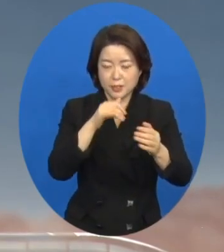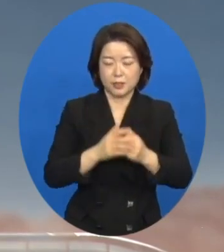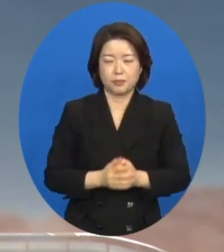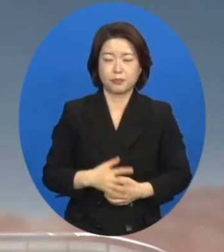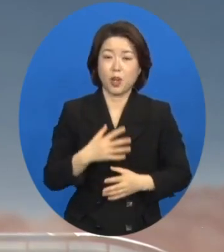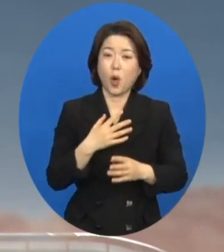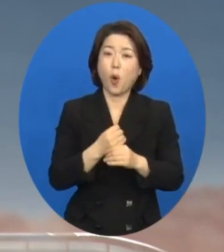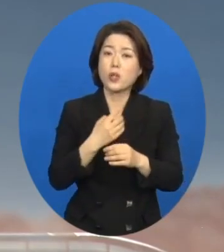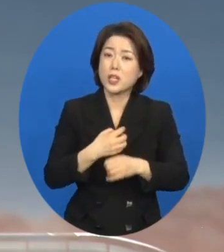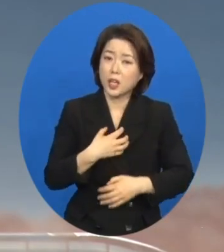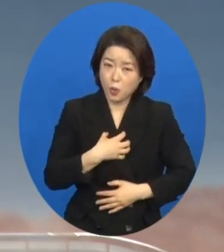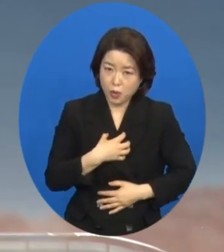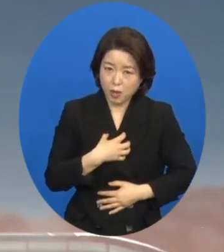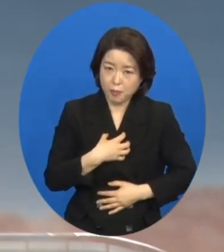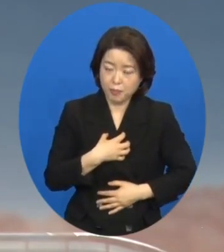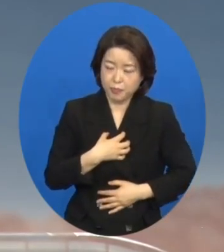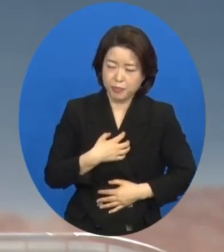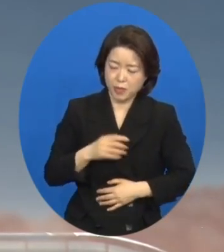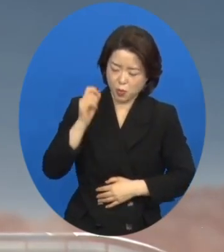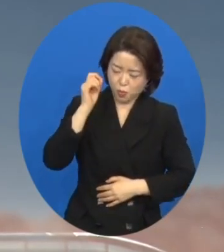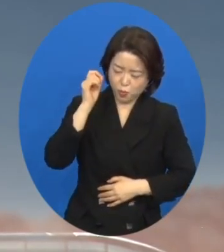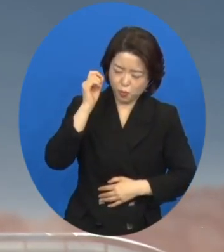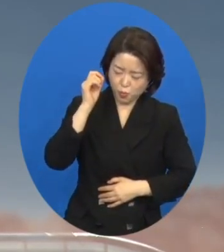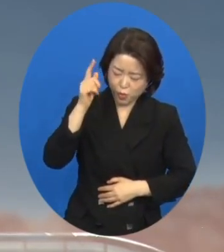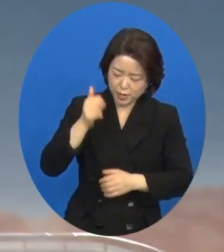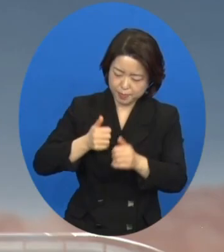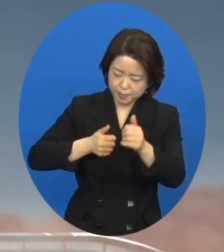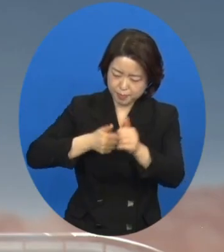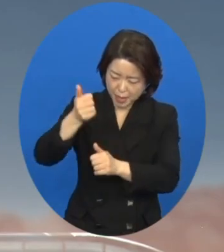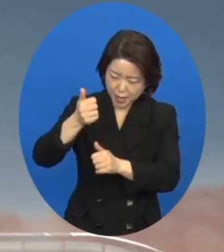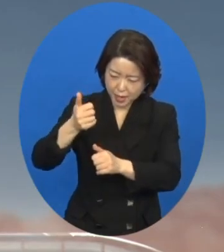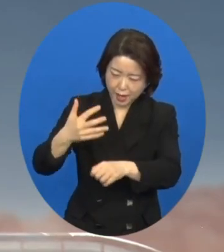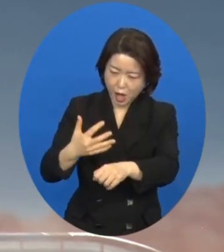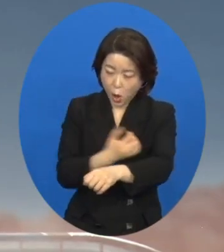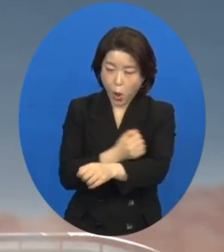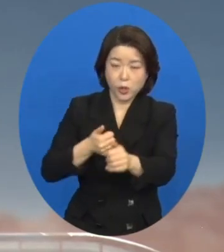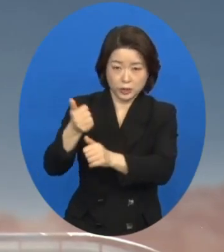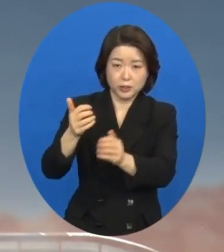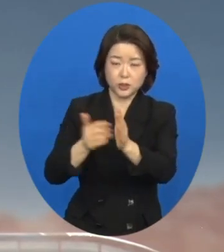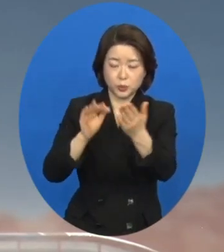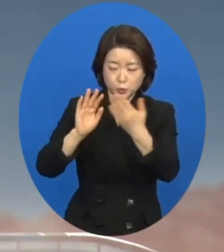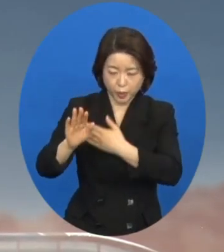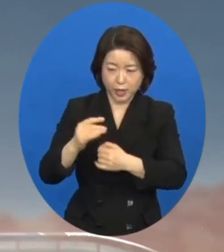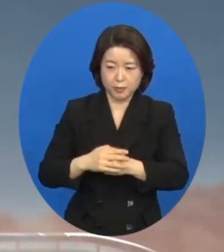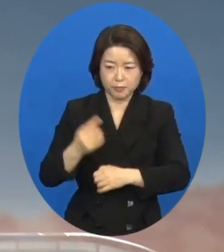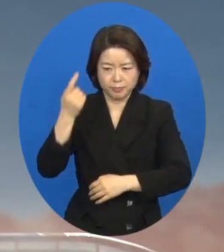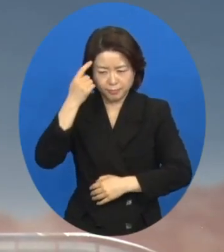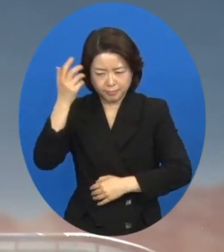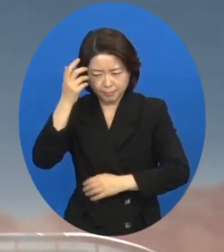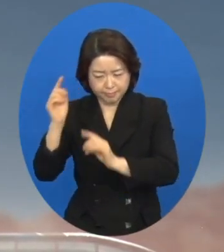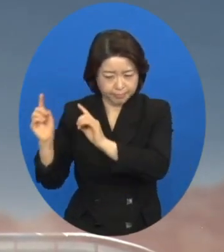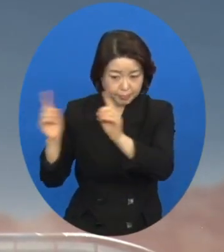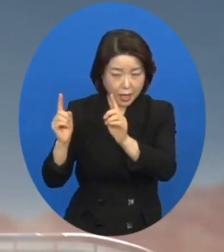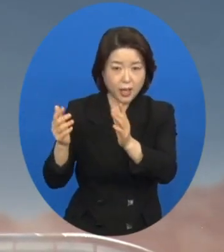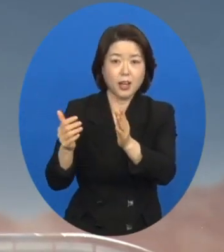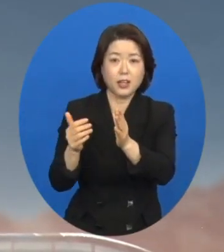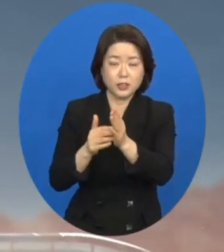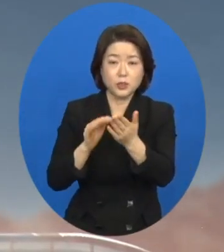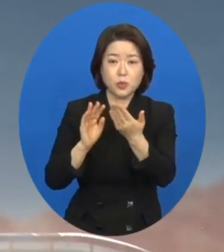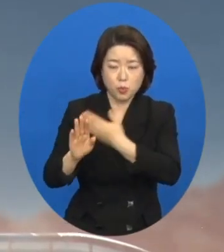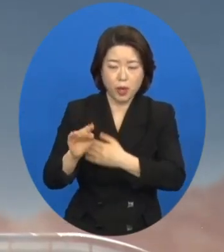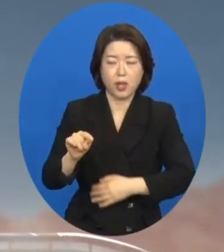위험하냐? 위대한 승리 이후에, 위대한 각성 이후에 바로 그 다음이 가장